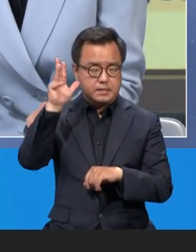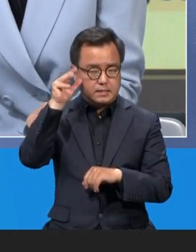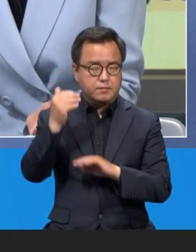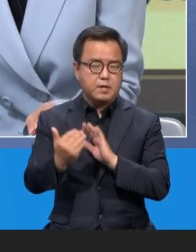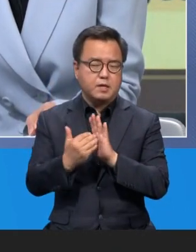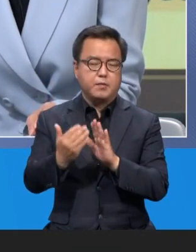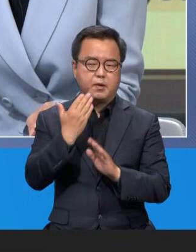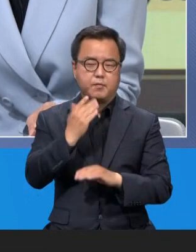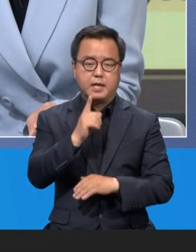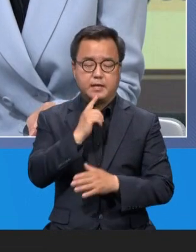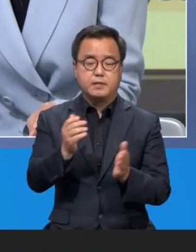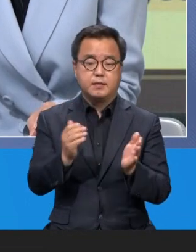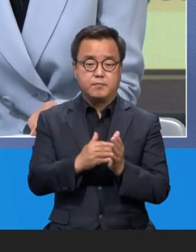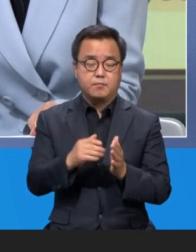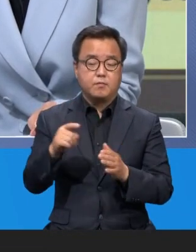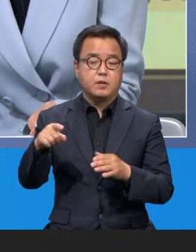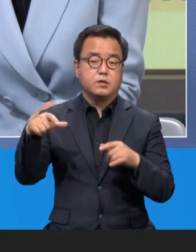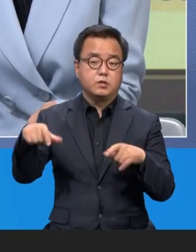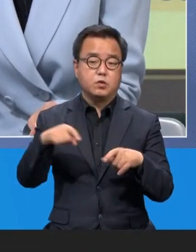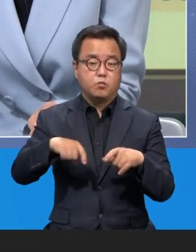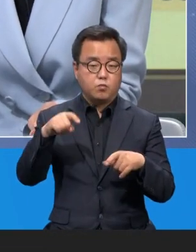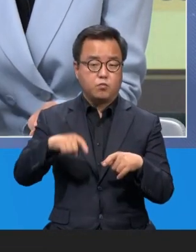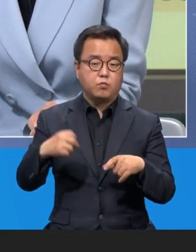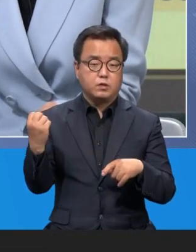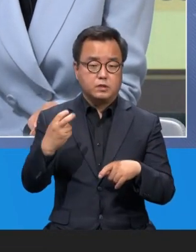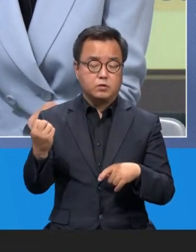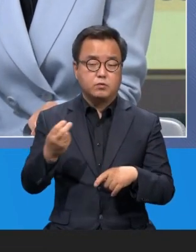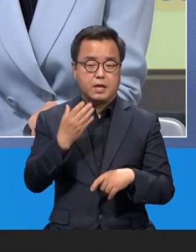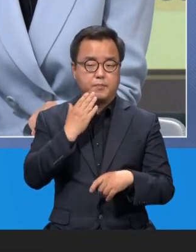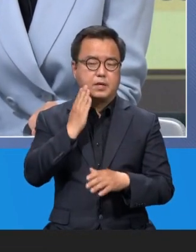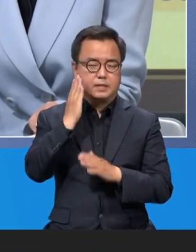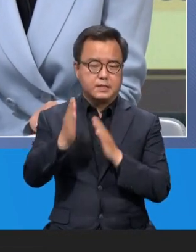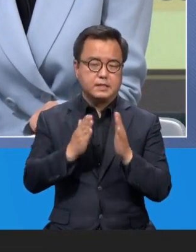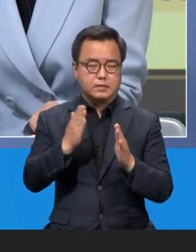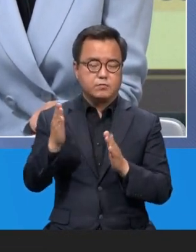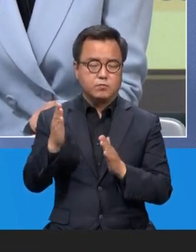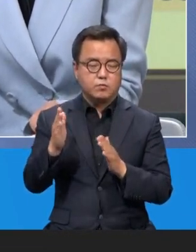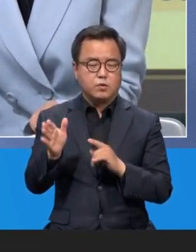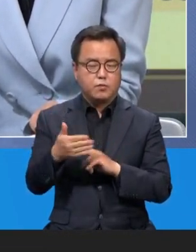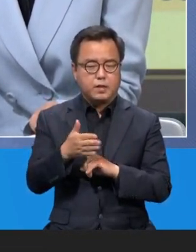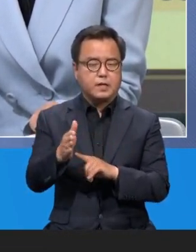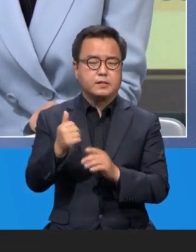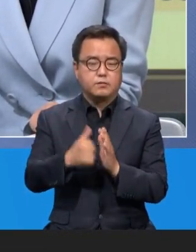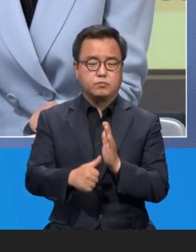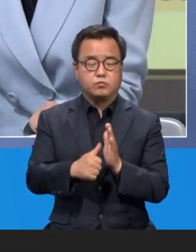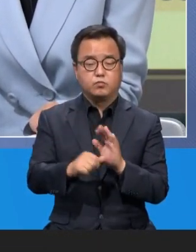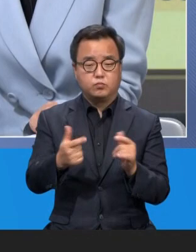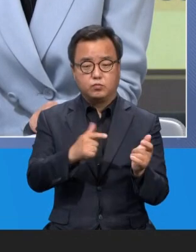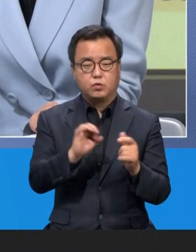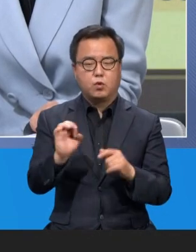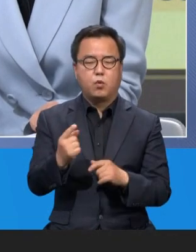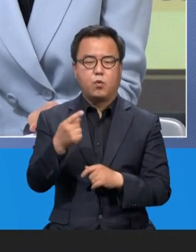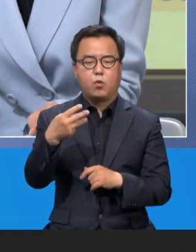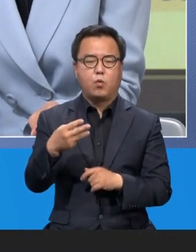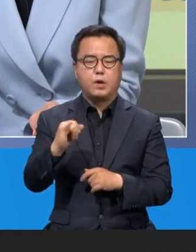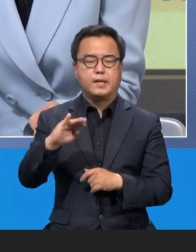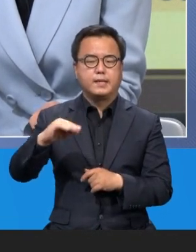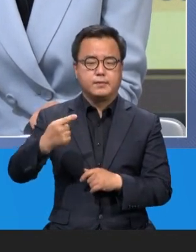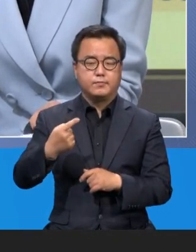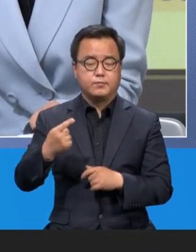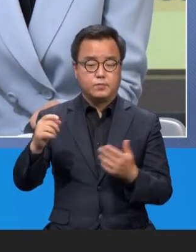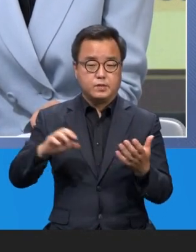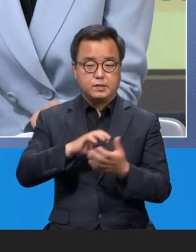말 그대로 지중에 연한 주민들이 즐겨 먹는 이 채식과 해산물을 올리브오일에 버무려 먹는 식단 등을 일컫는